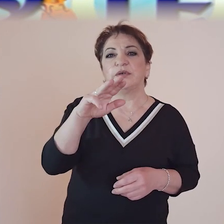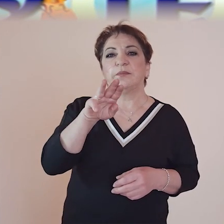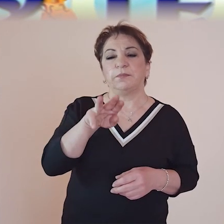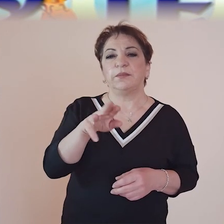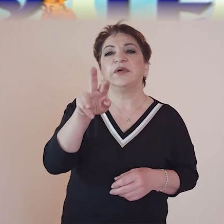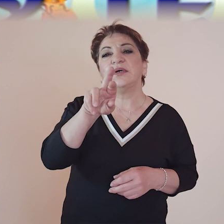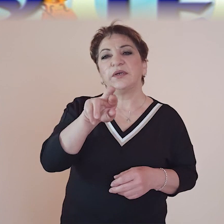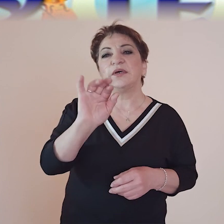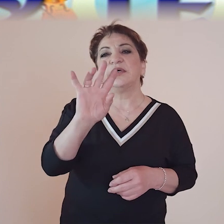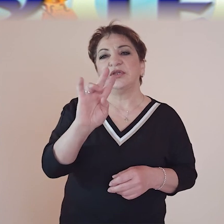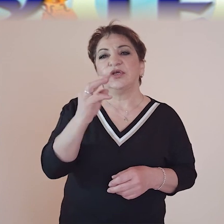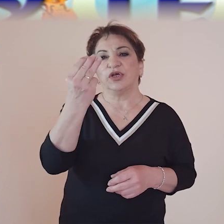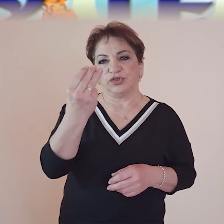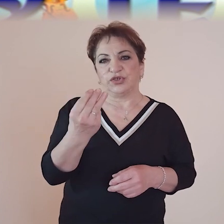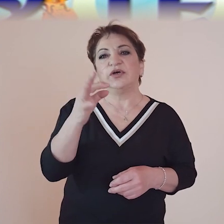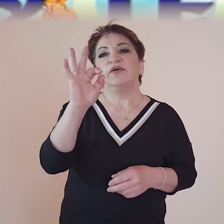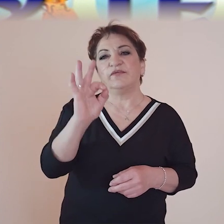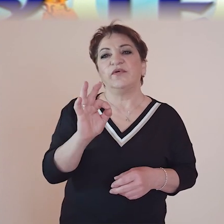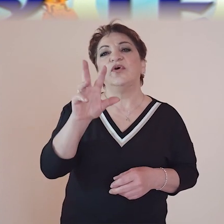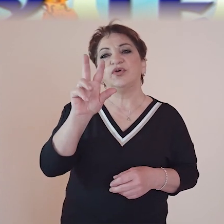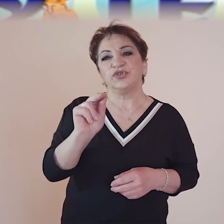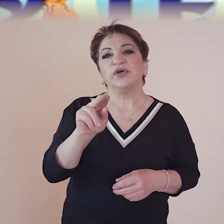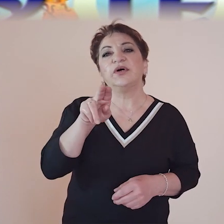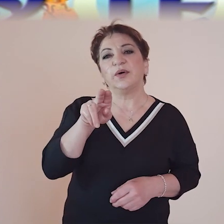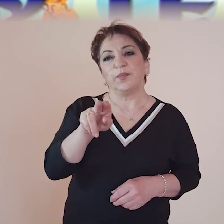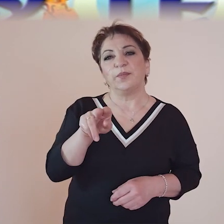-ժ